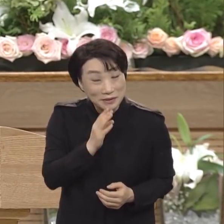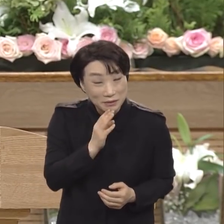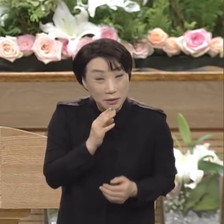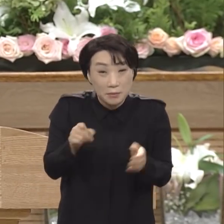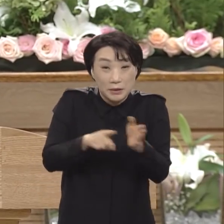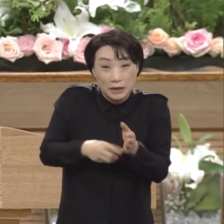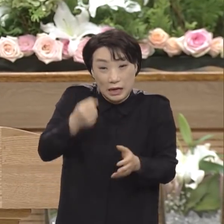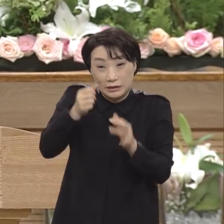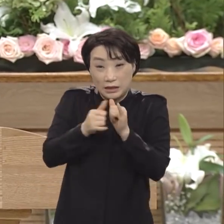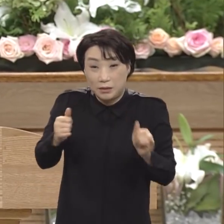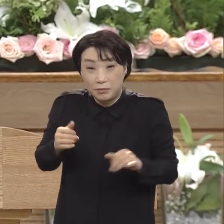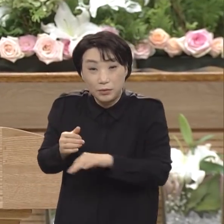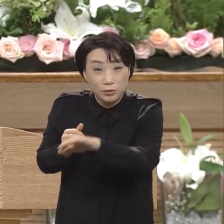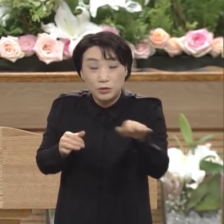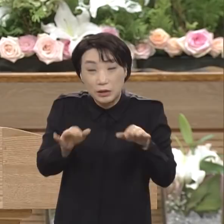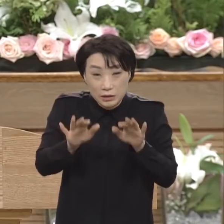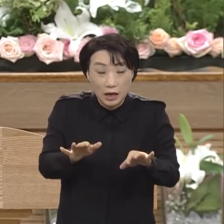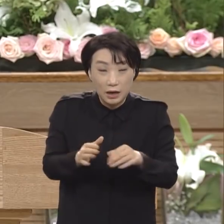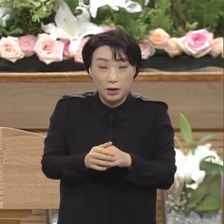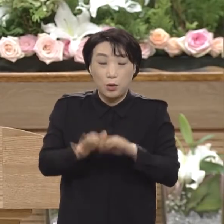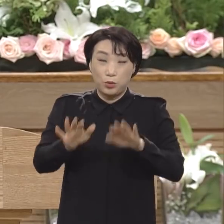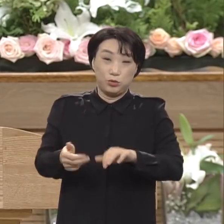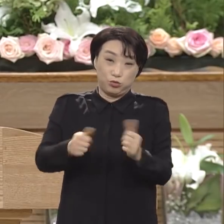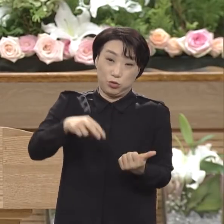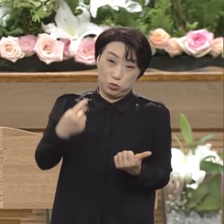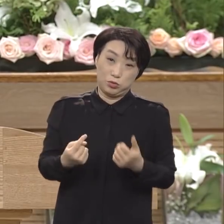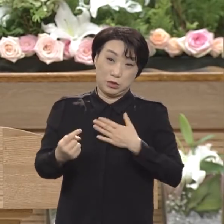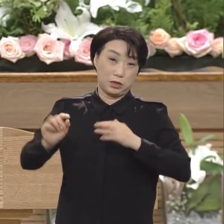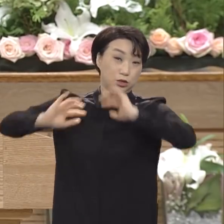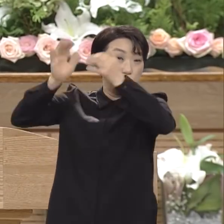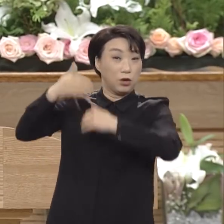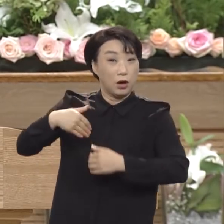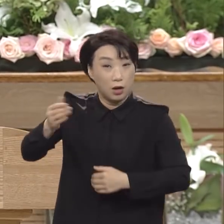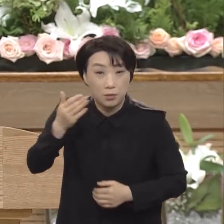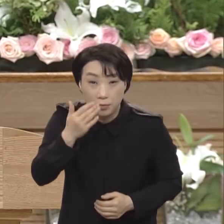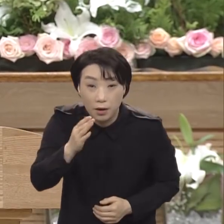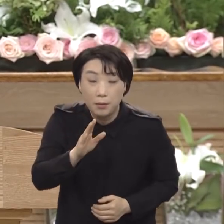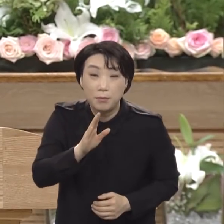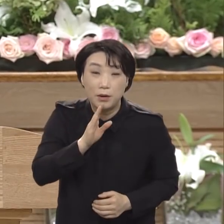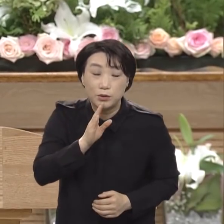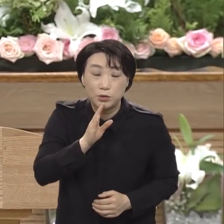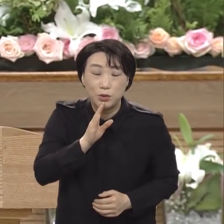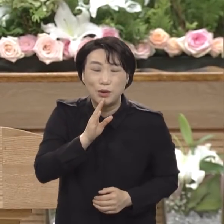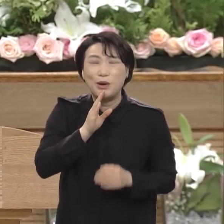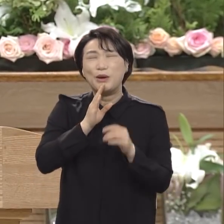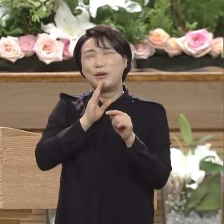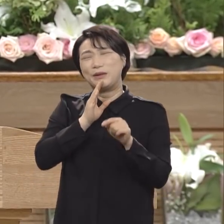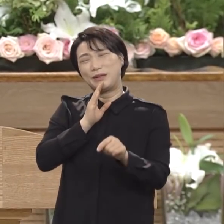가진 자로서 오늘 죽어도 나는 천국 갈 수 있다고 하는데